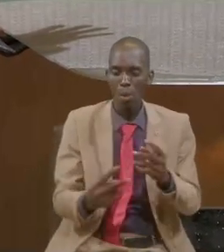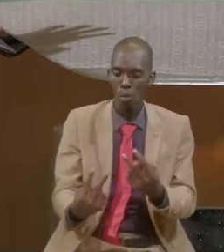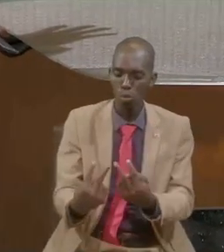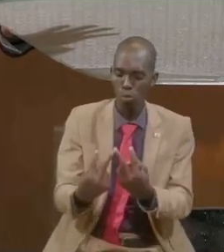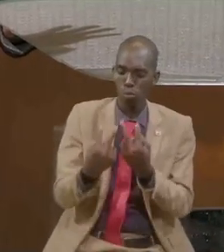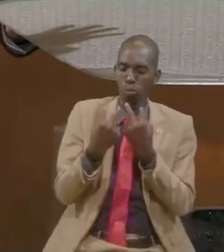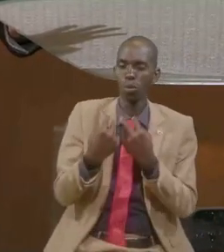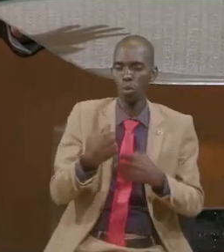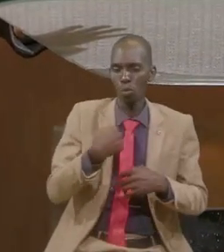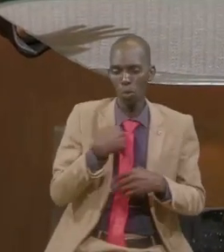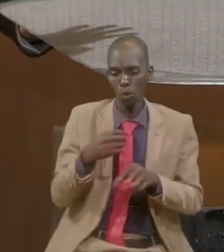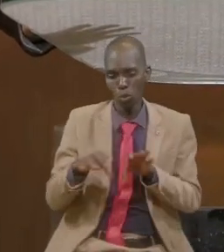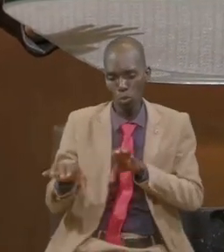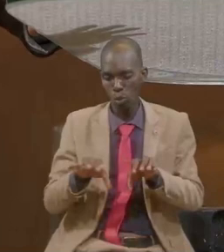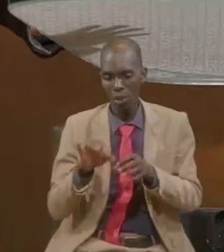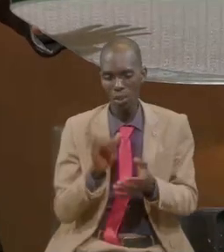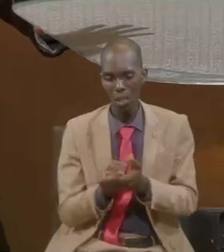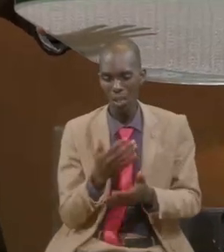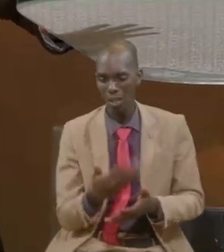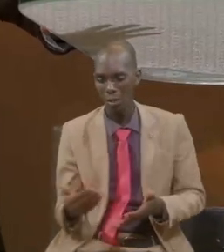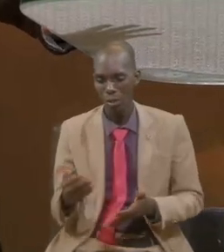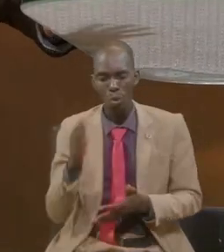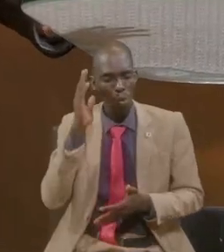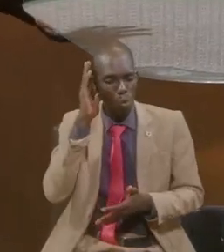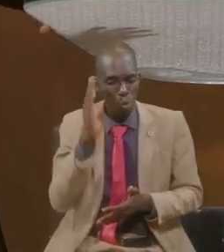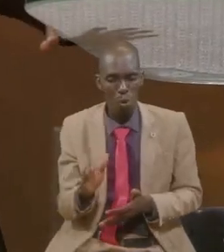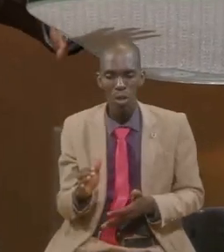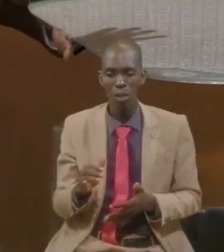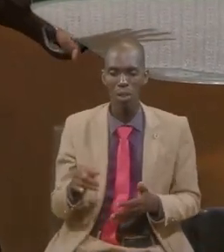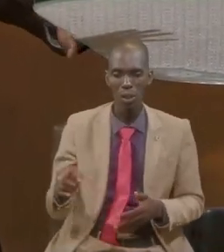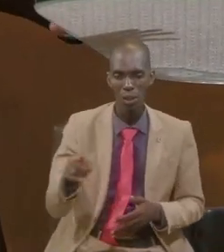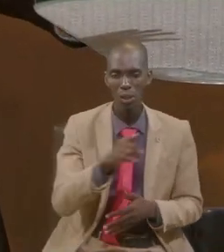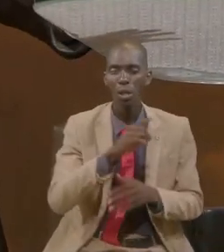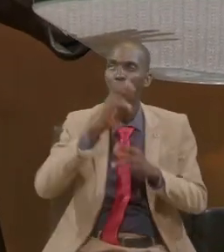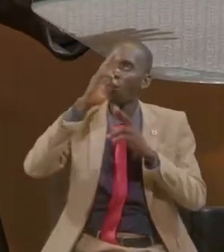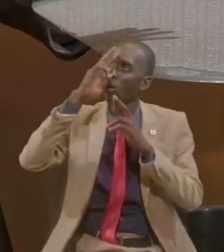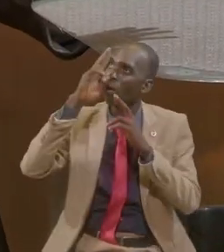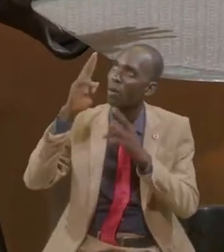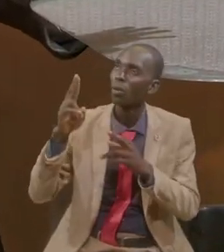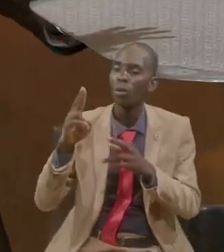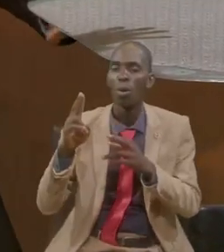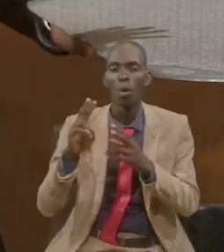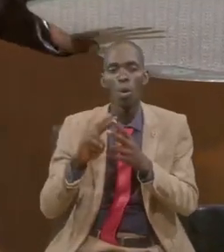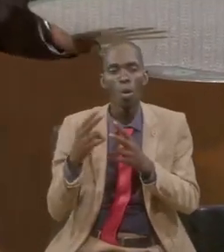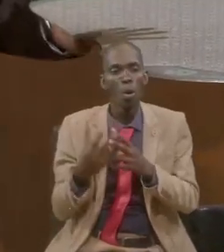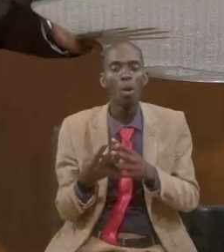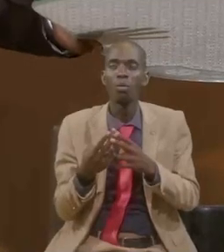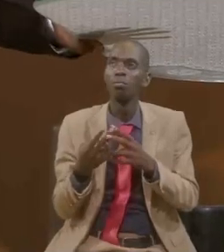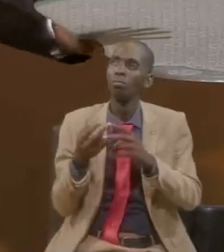cela vont-ils honorer Christ ou vont-ils le